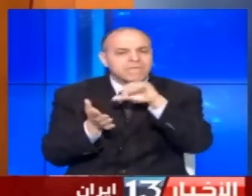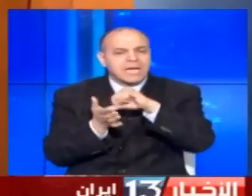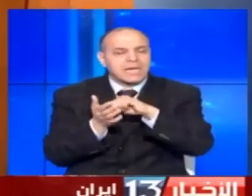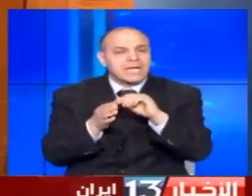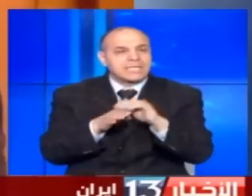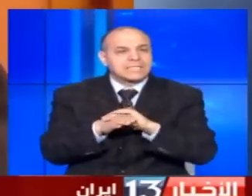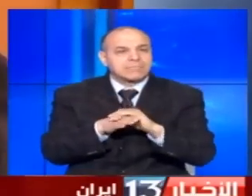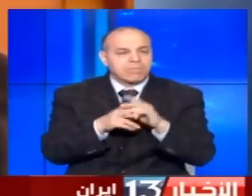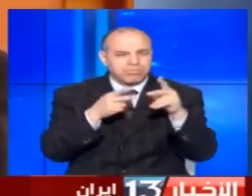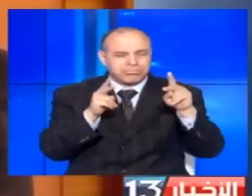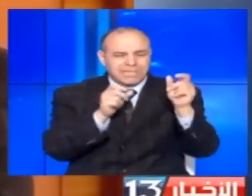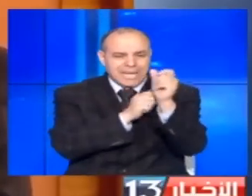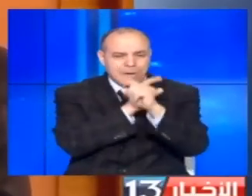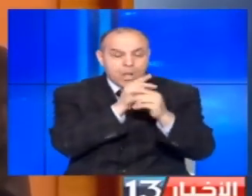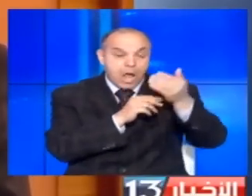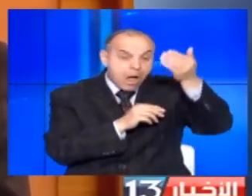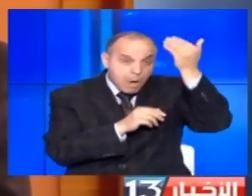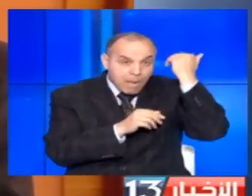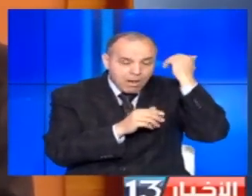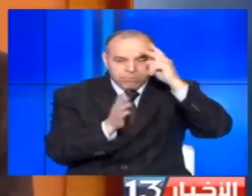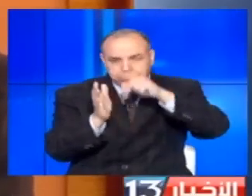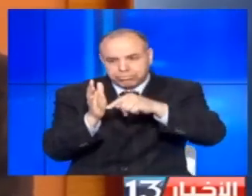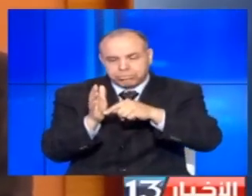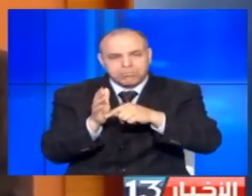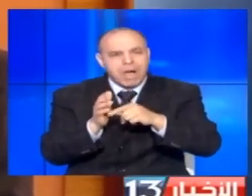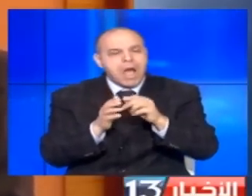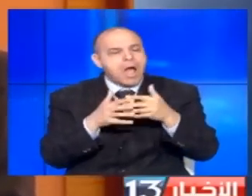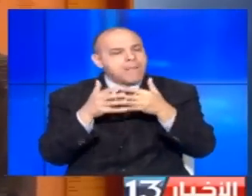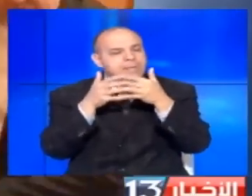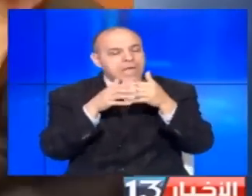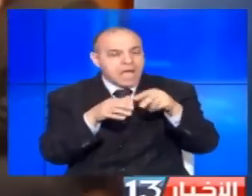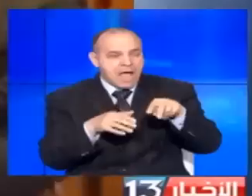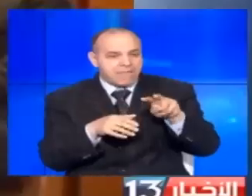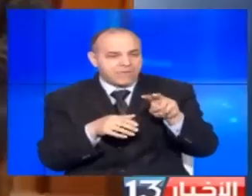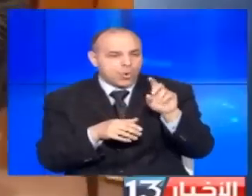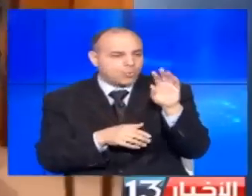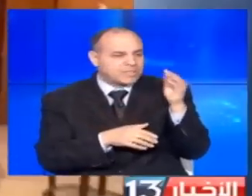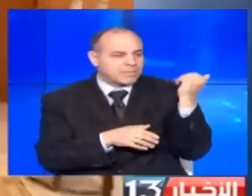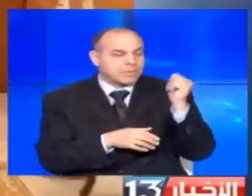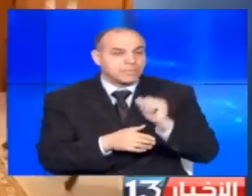بسبب الاتفاق النووي الذي ابرم مع الغرب عام